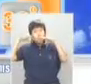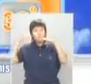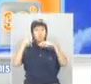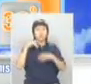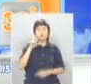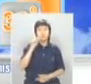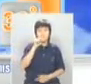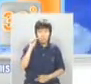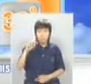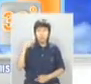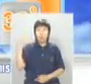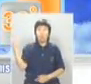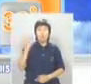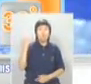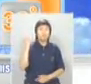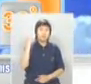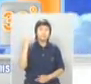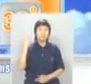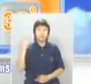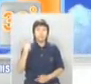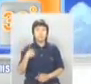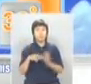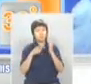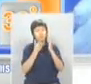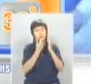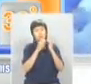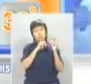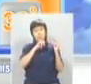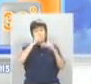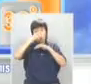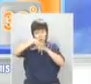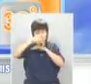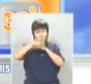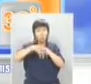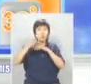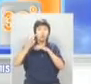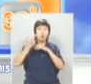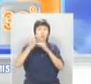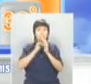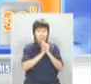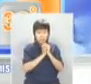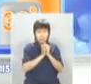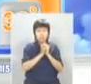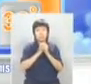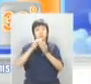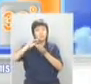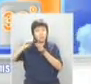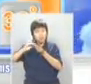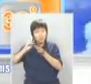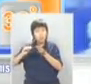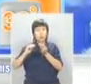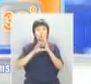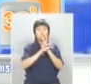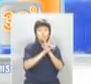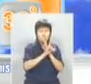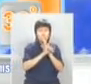ัมลงกระโคแงบังแห่งส่วมากทบริเวณจัหวดนครนายก ปราจิบุรี ชะเชิงเศร์ ชนบุรี ระยอง จันทบุรี แล